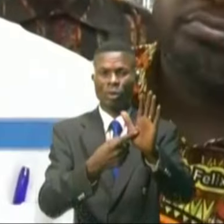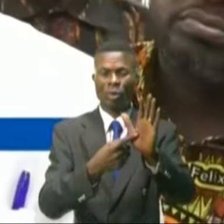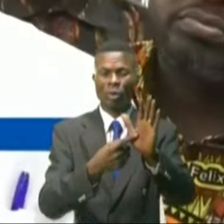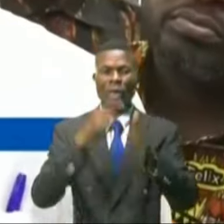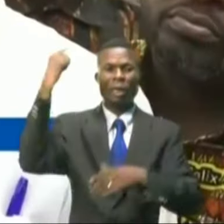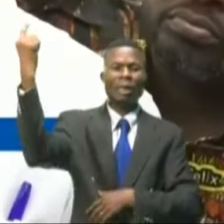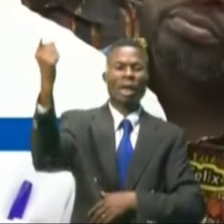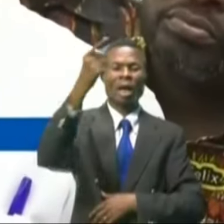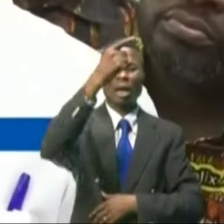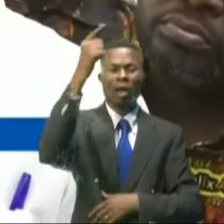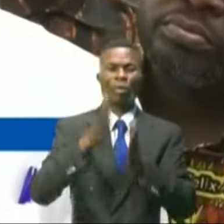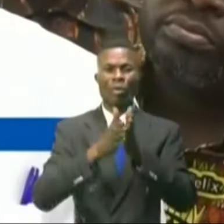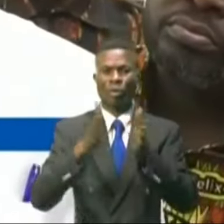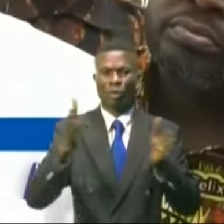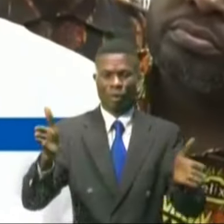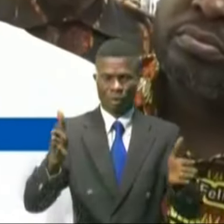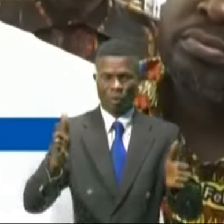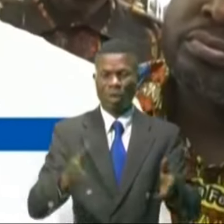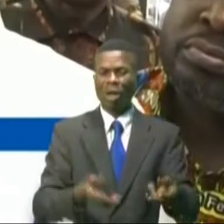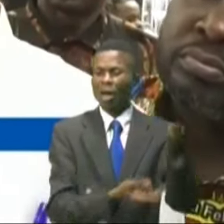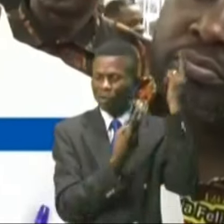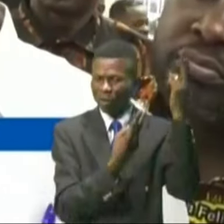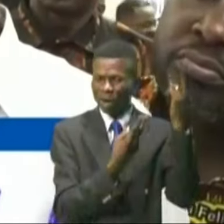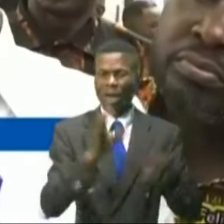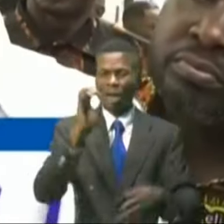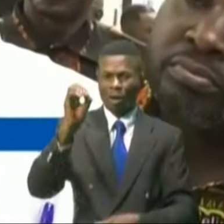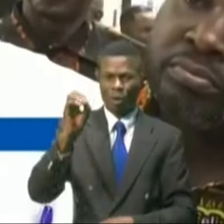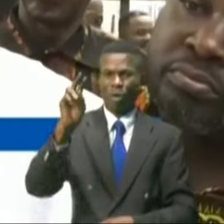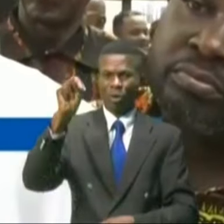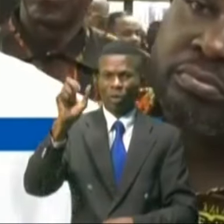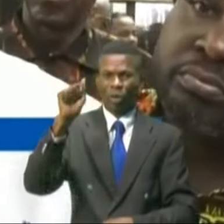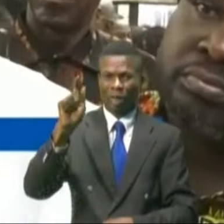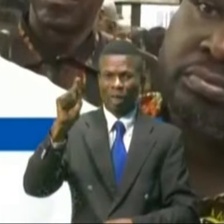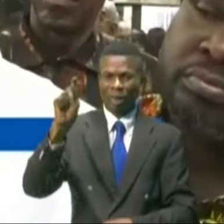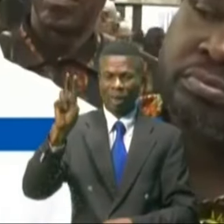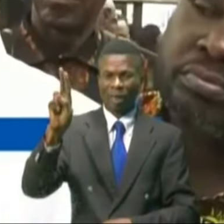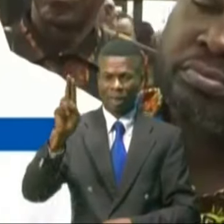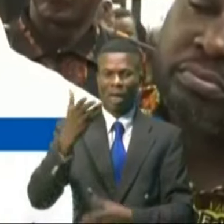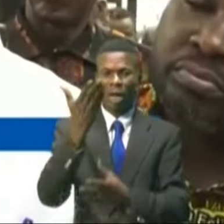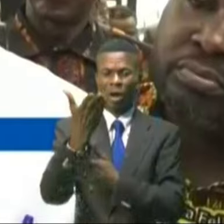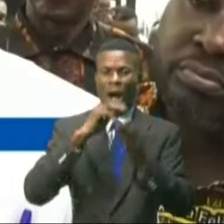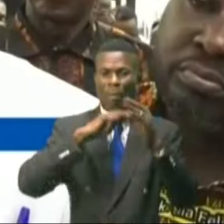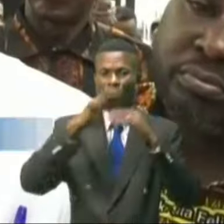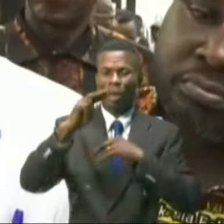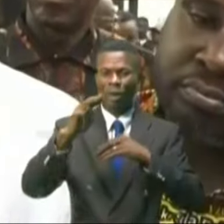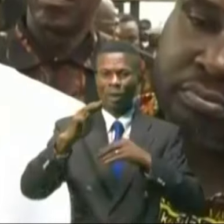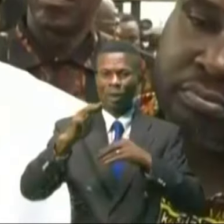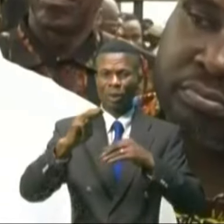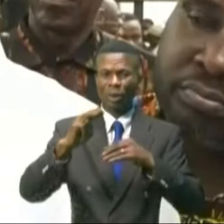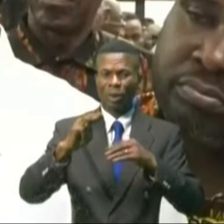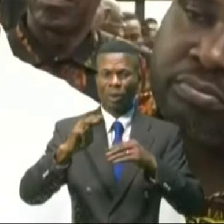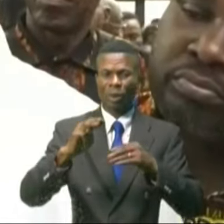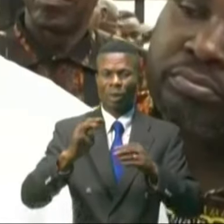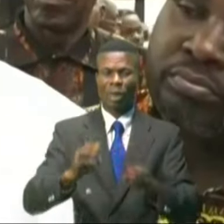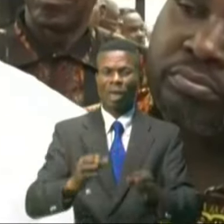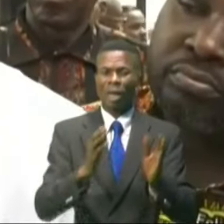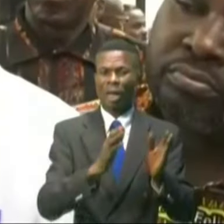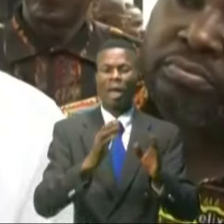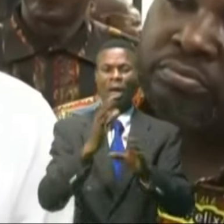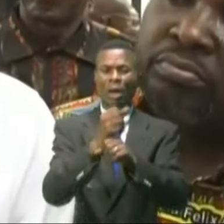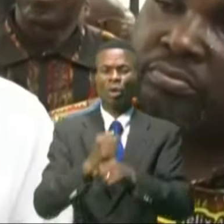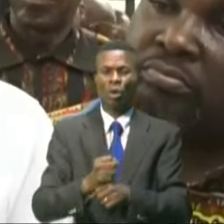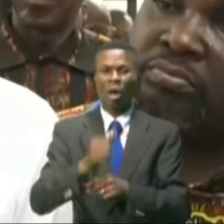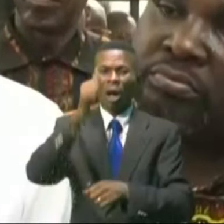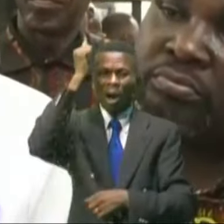monde que les travailleurs de l'ONATRA, nous disons NON au contrat de la mise en concession du port de